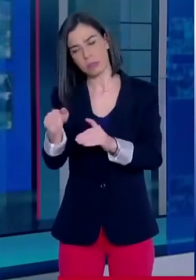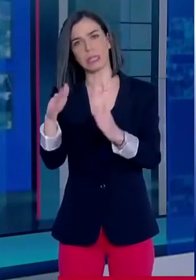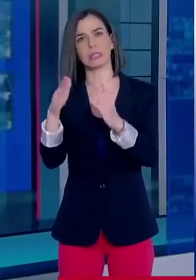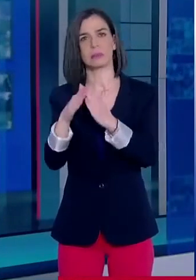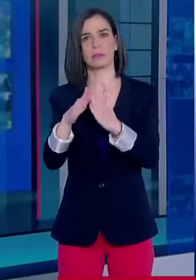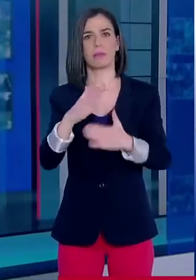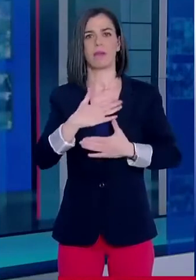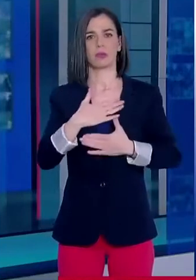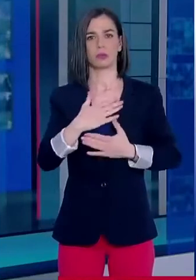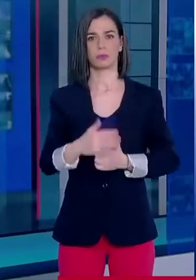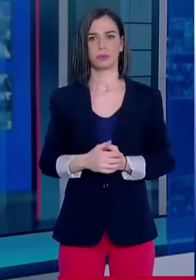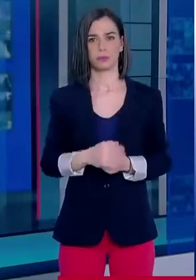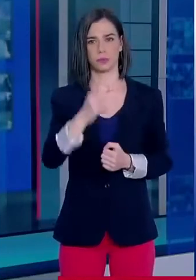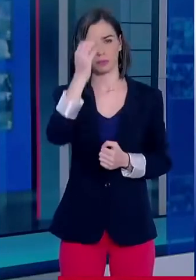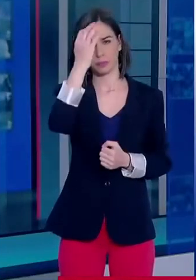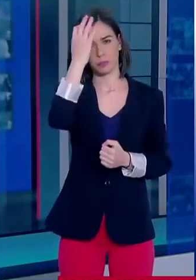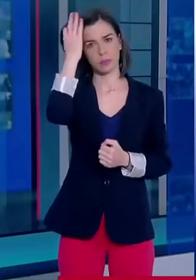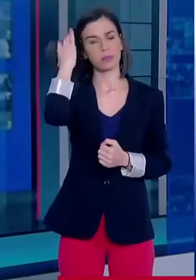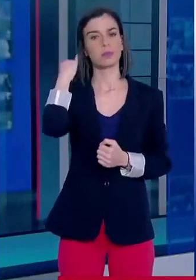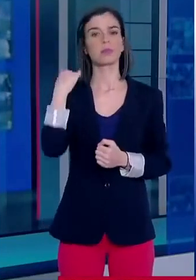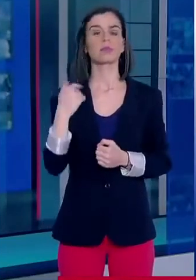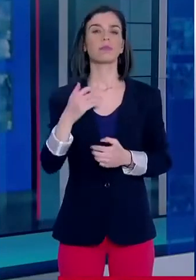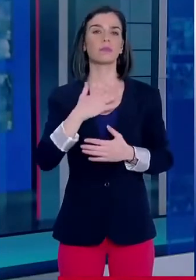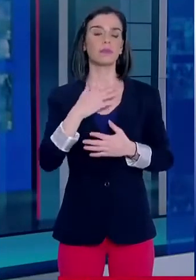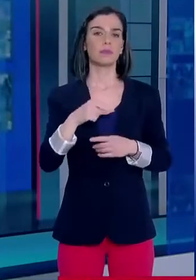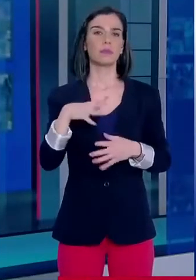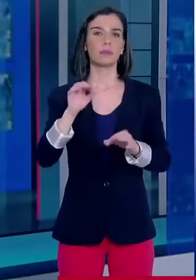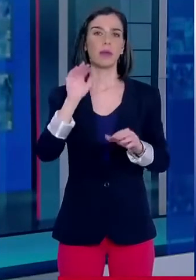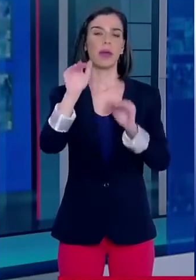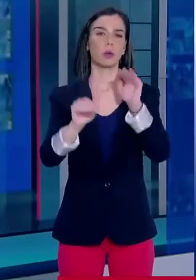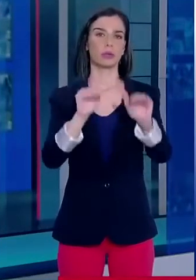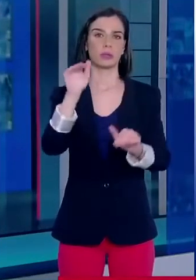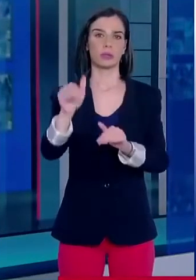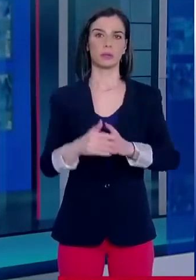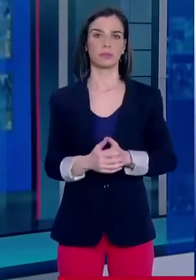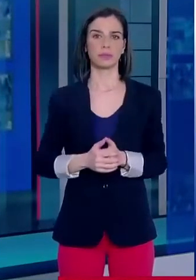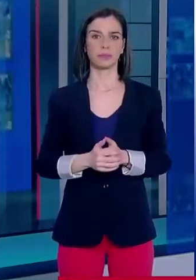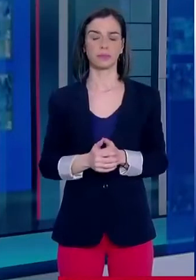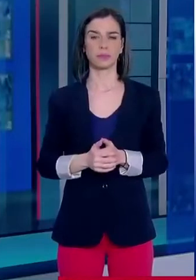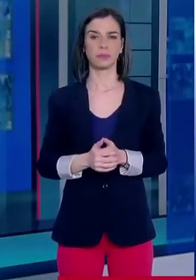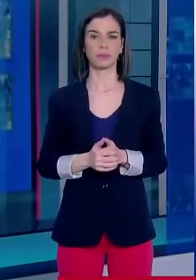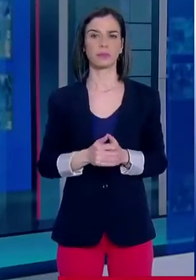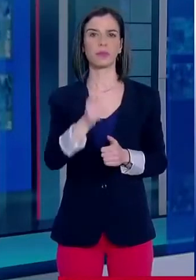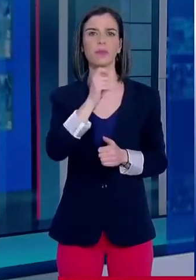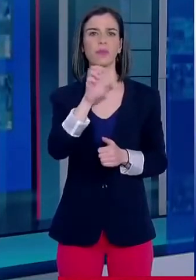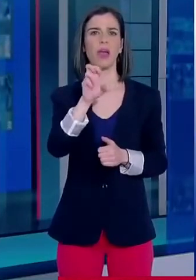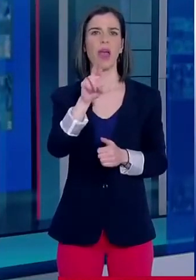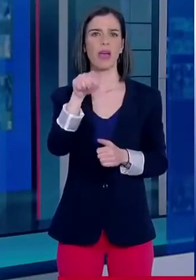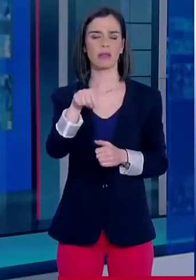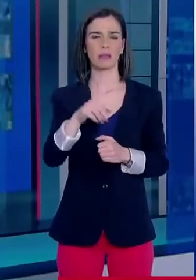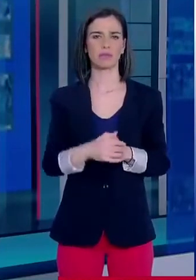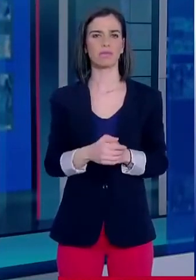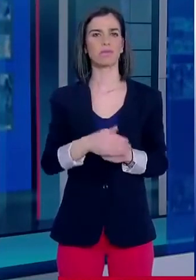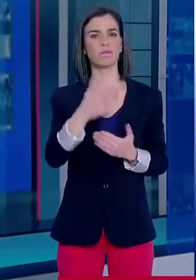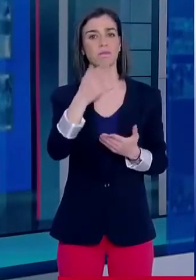ευχαριστώ. Ευχαριστούμε κύριε Υπουργέ. Να περάσουμε σε ερωτήσεις. Η κυρία Γορογιάννη από την ΕΡΤ. Κύριε